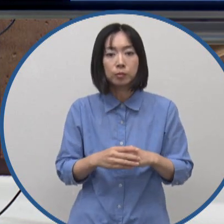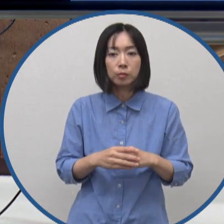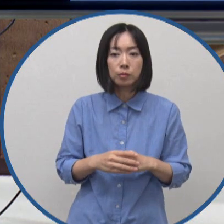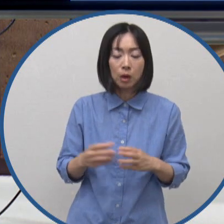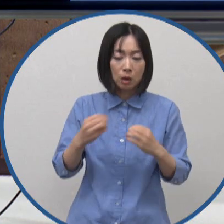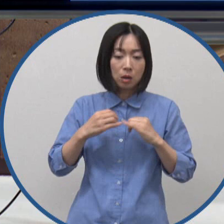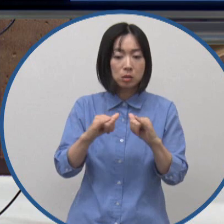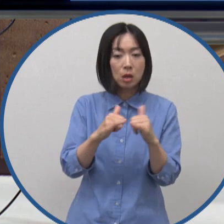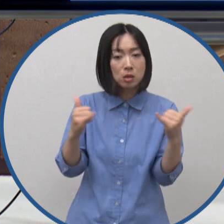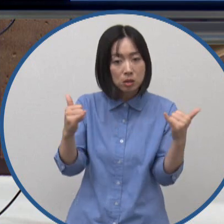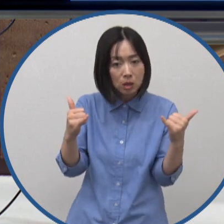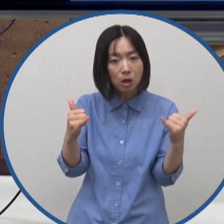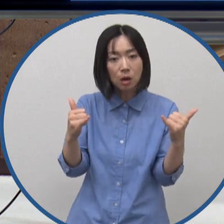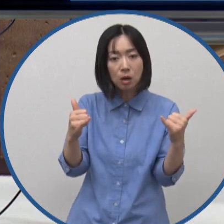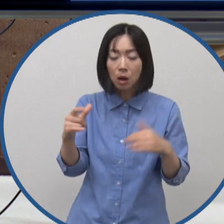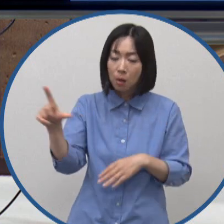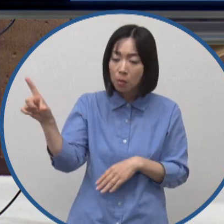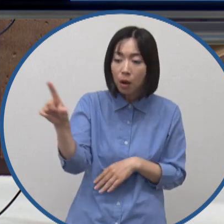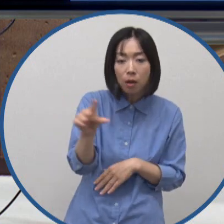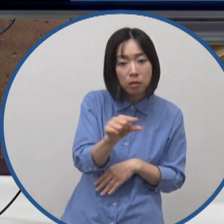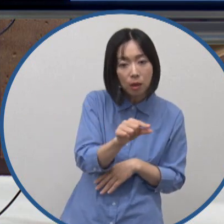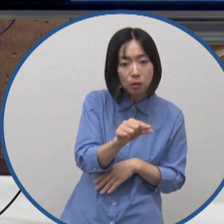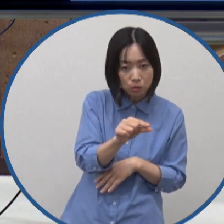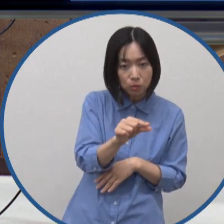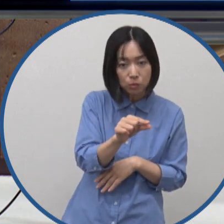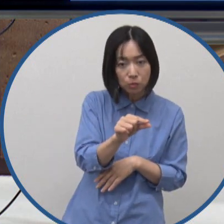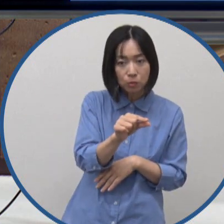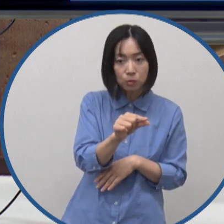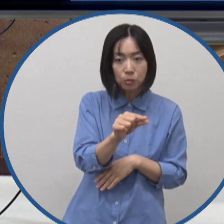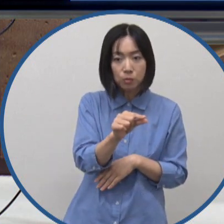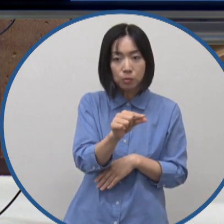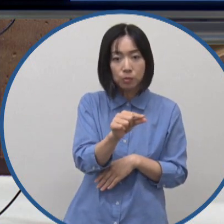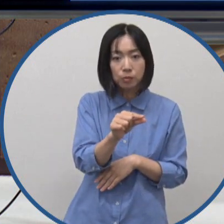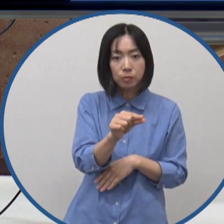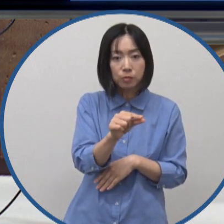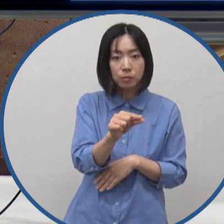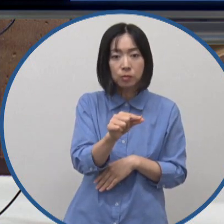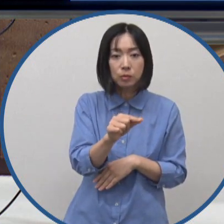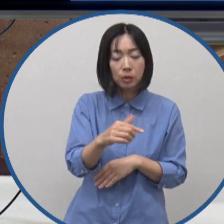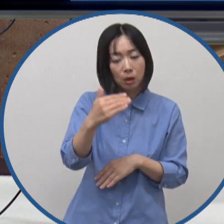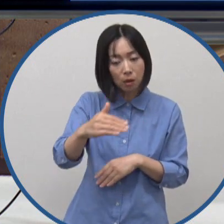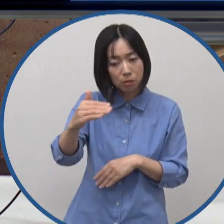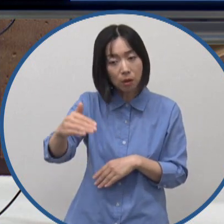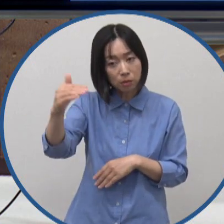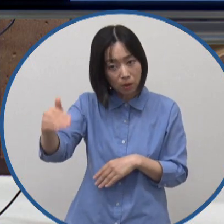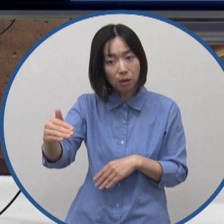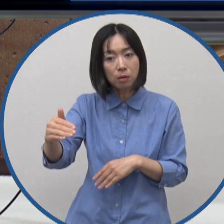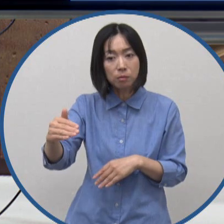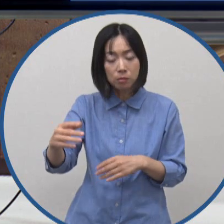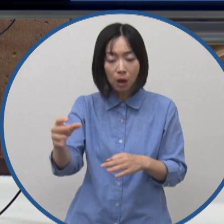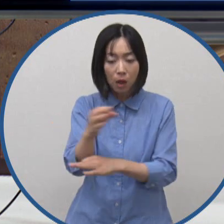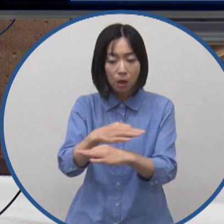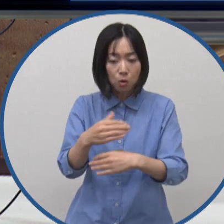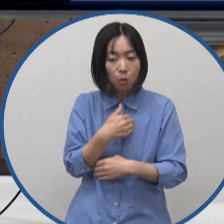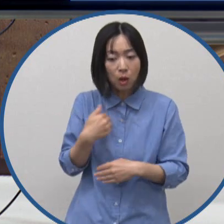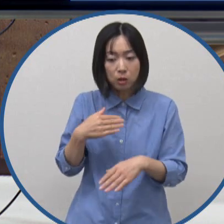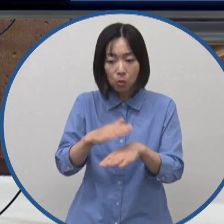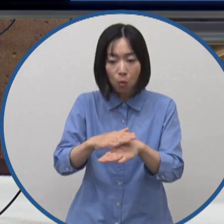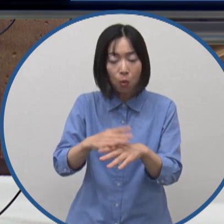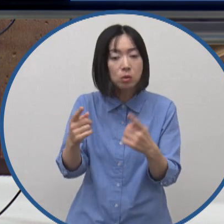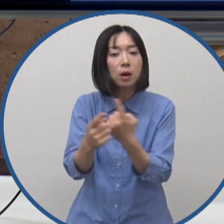染状況がこう改善をしている状況なので、段階的に緩和をして、でそして最終的